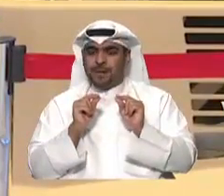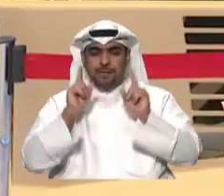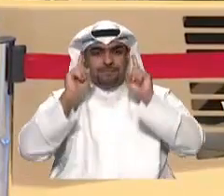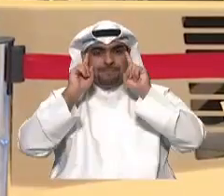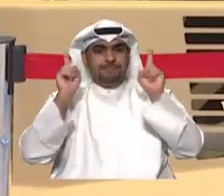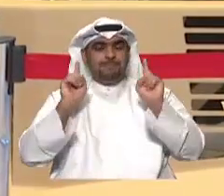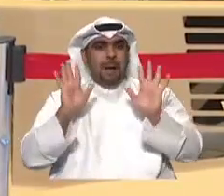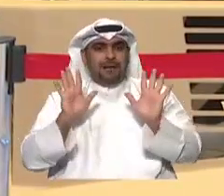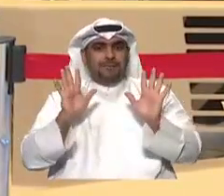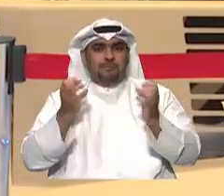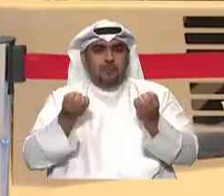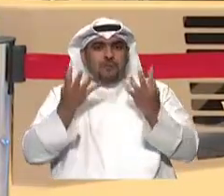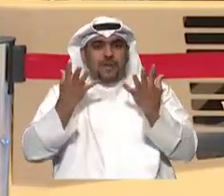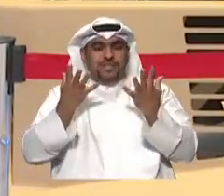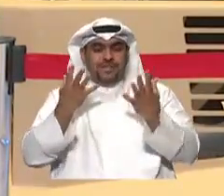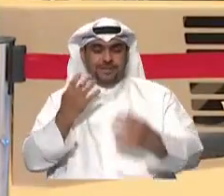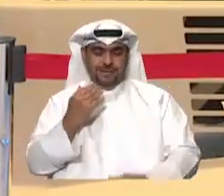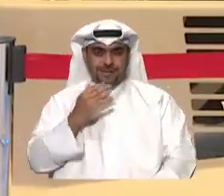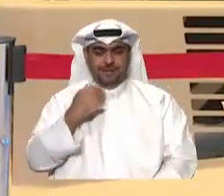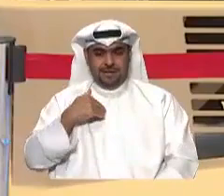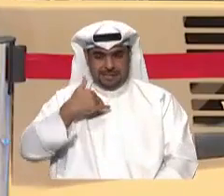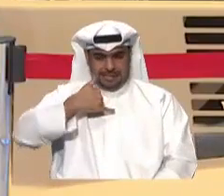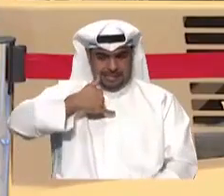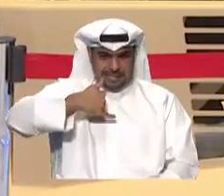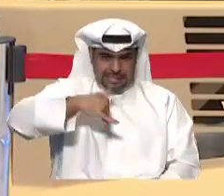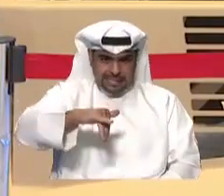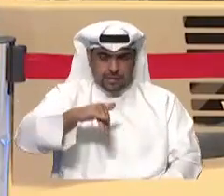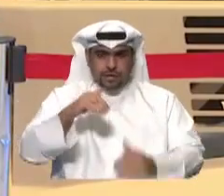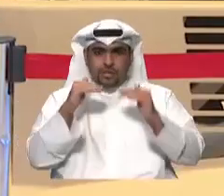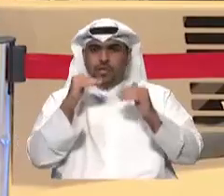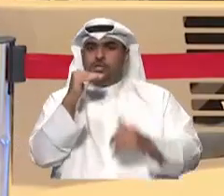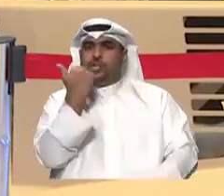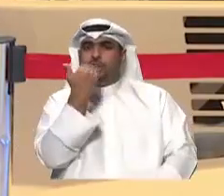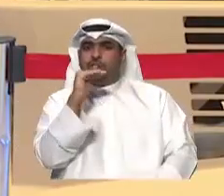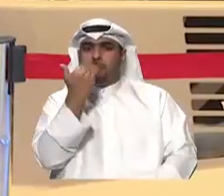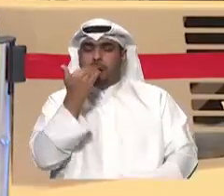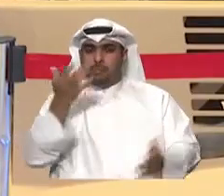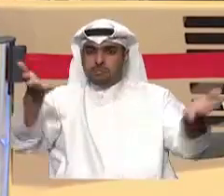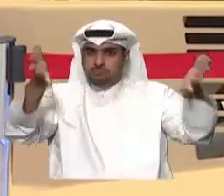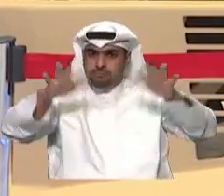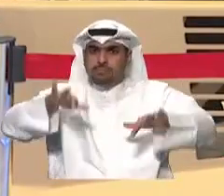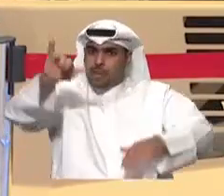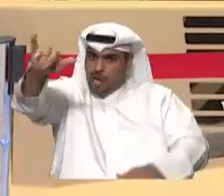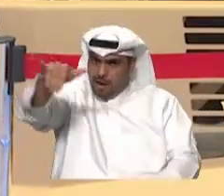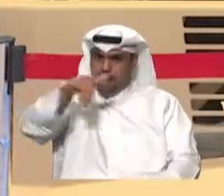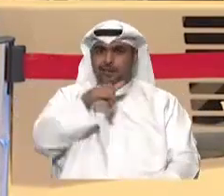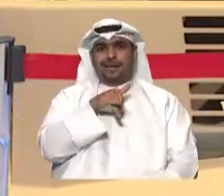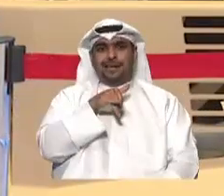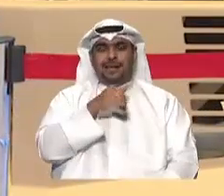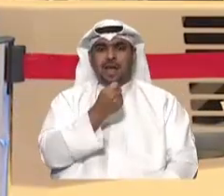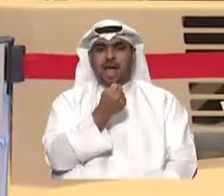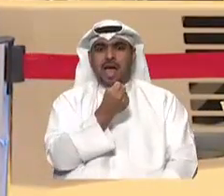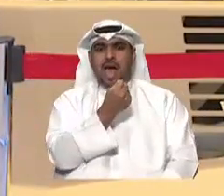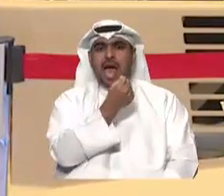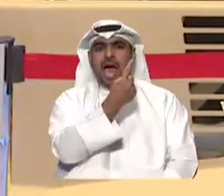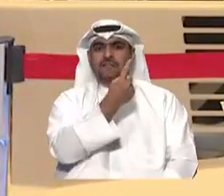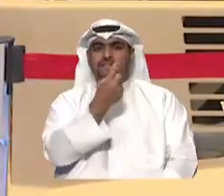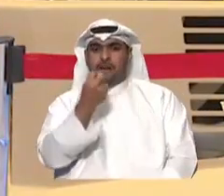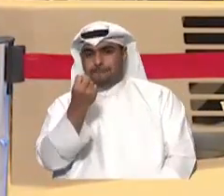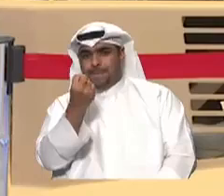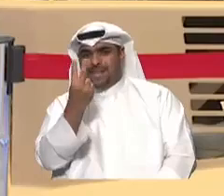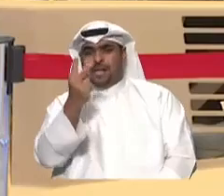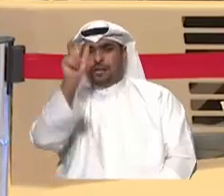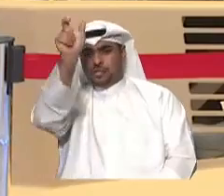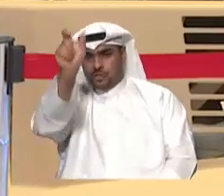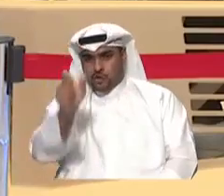نطمح إليه من خلال هذا البوث. كانت مشاركة عالية جدا، خدع على خطين